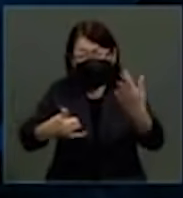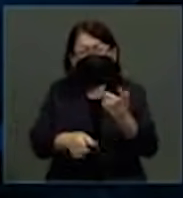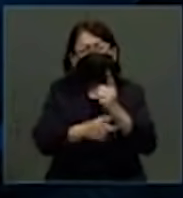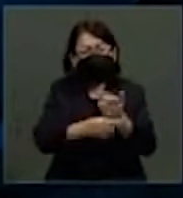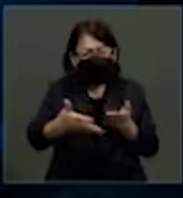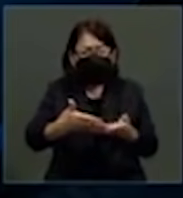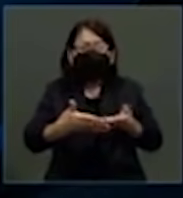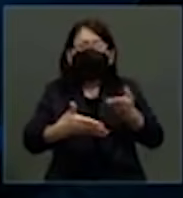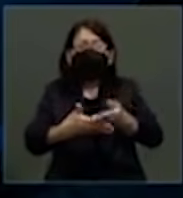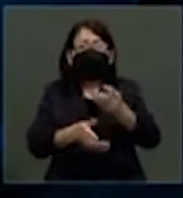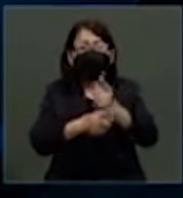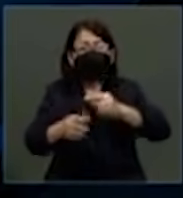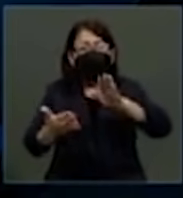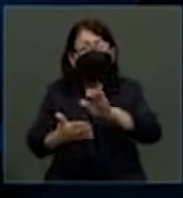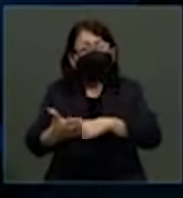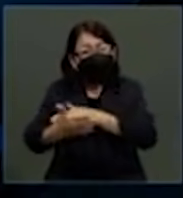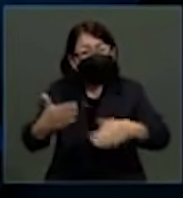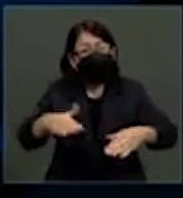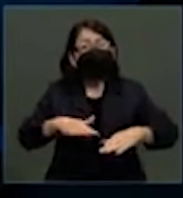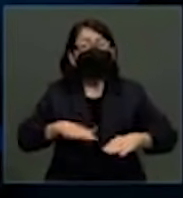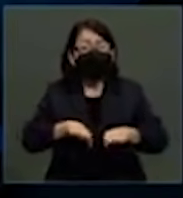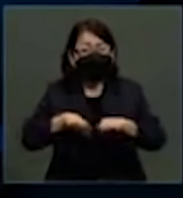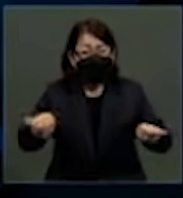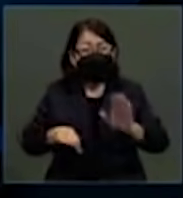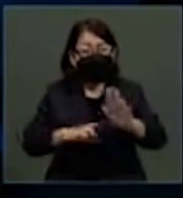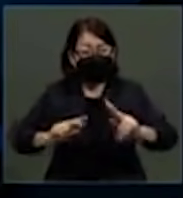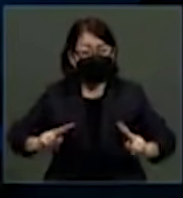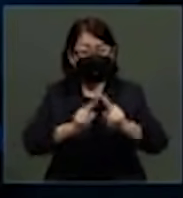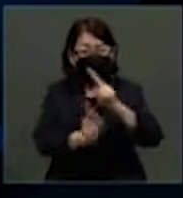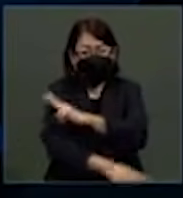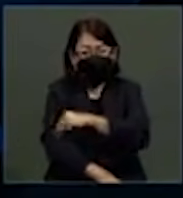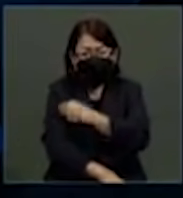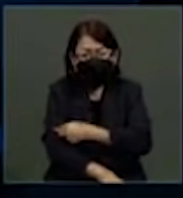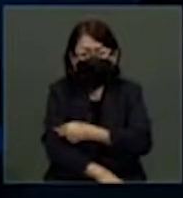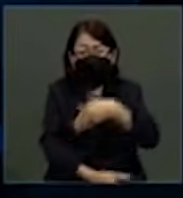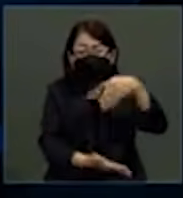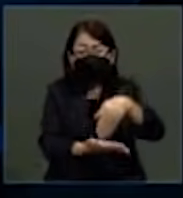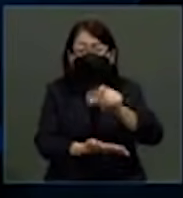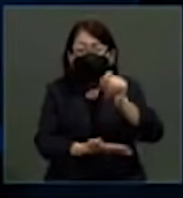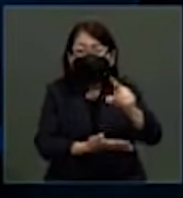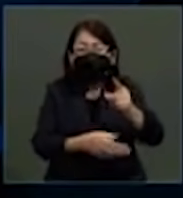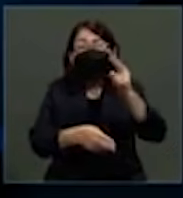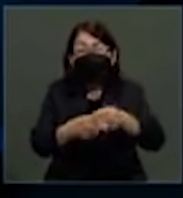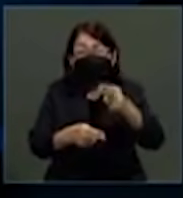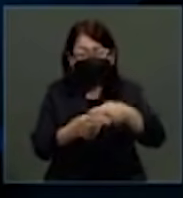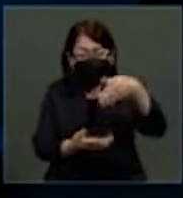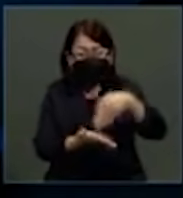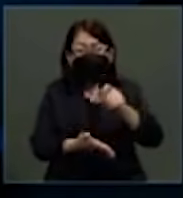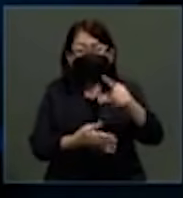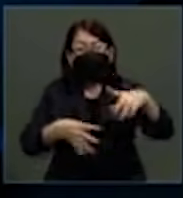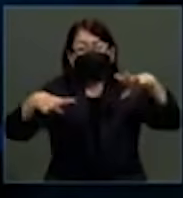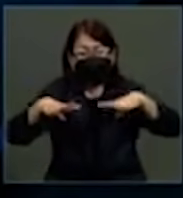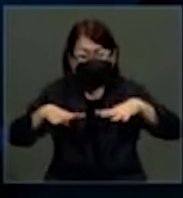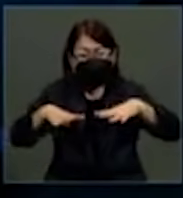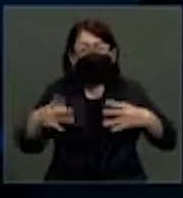ให้ความช่วยเหลือผู้ติดเชื้อในขั้นแรกตามแนวทางและมาตรฐานที่กระทรวงสาธารณสุขกำหนด ศูนย์พัก